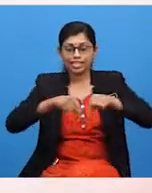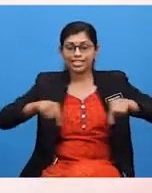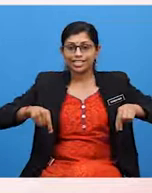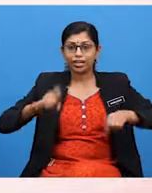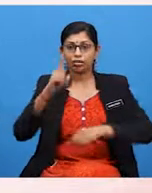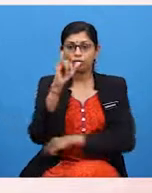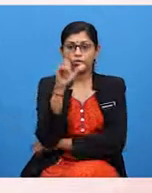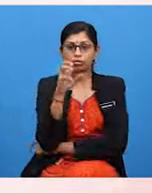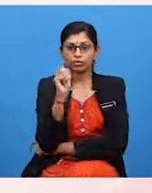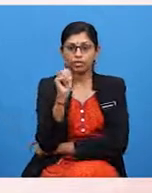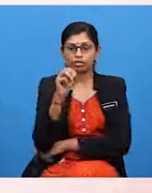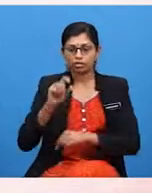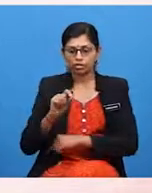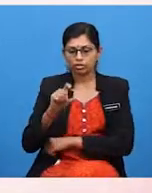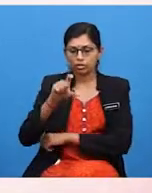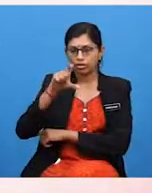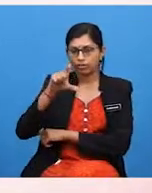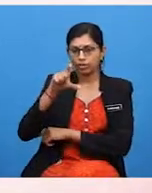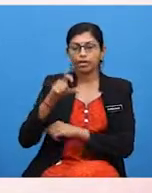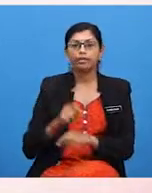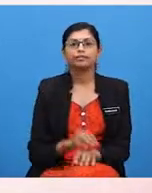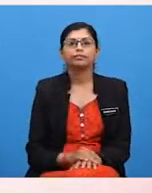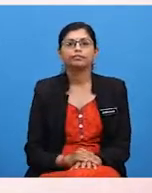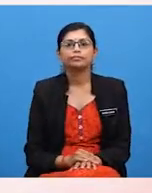biasanya ditebalkan dengan lignin.